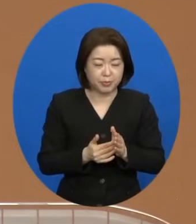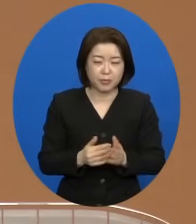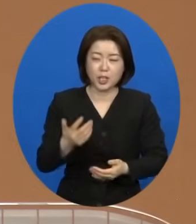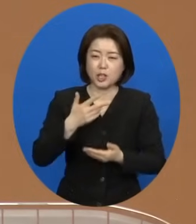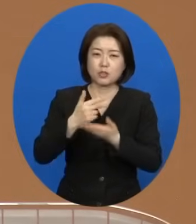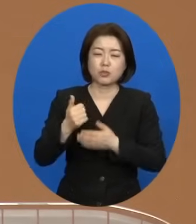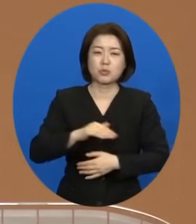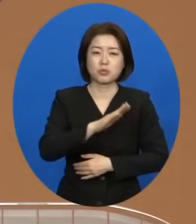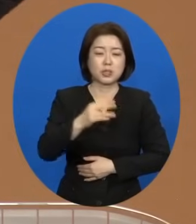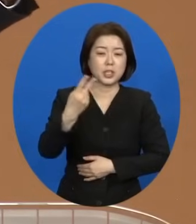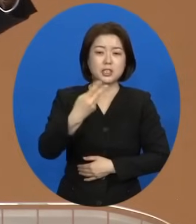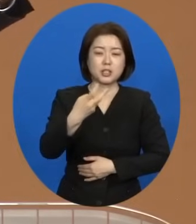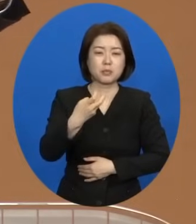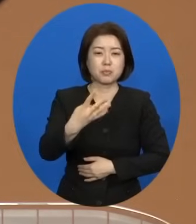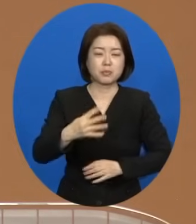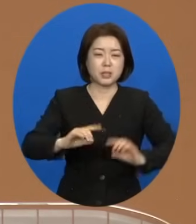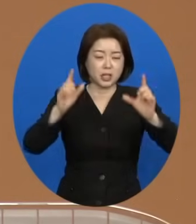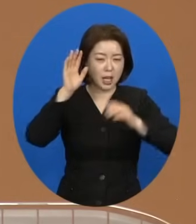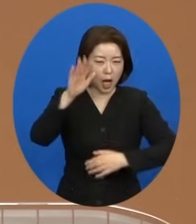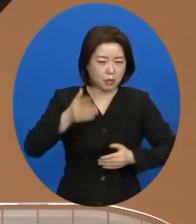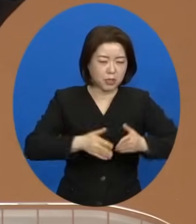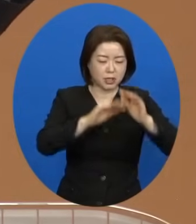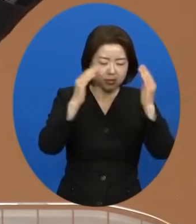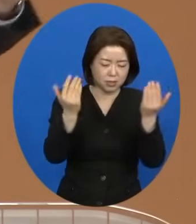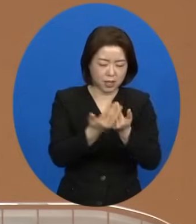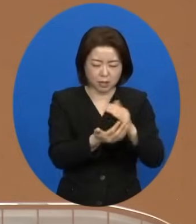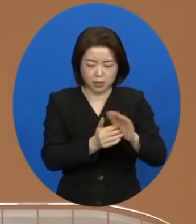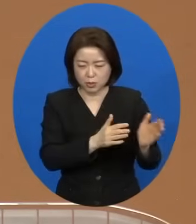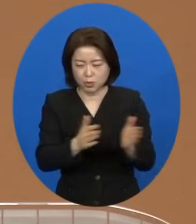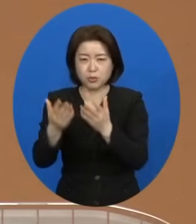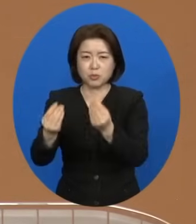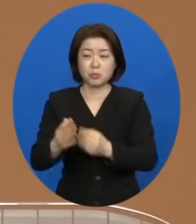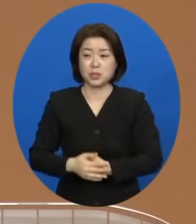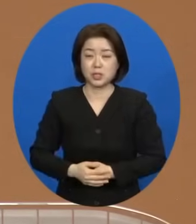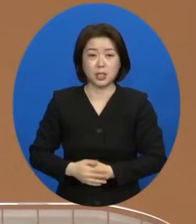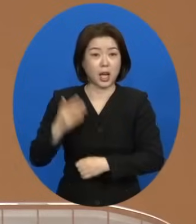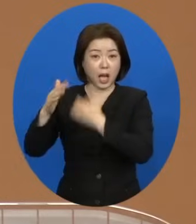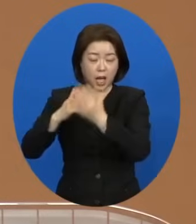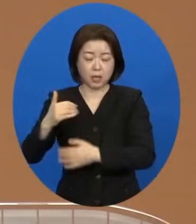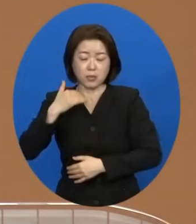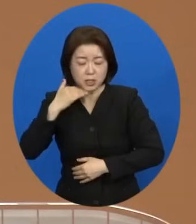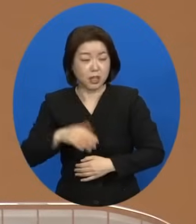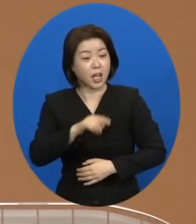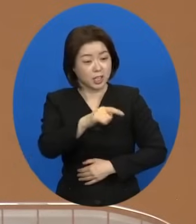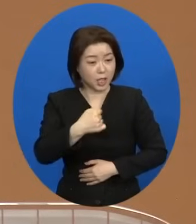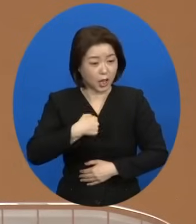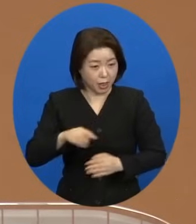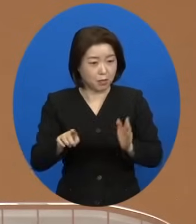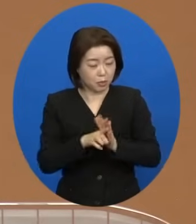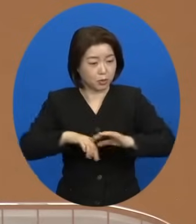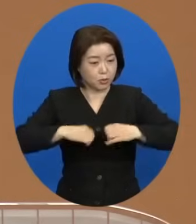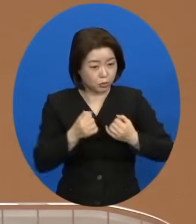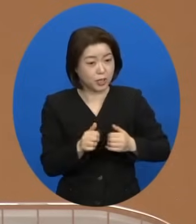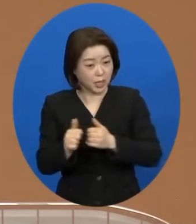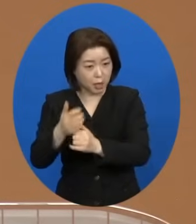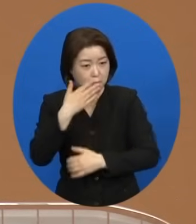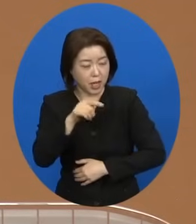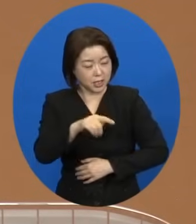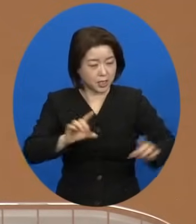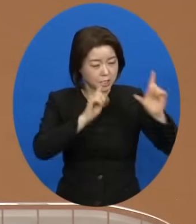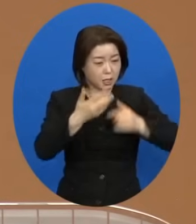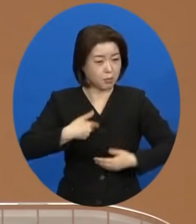2023년 앞길을 다 예비하셨습니다 하나님 그냥 기다리고 계시는 거예 네가 믿고 나에게 순종하여 따라오게 너의 삶을 들겠느냐